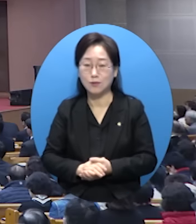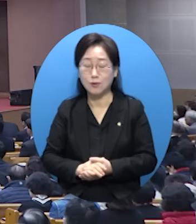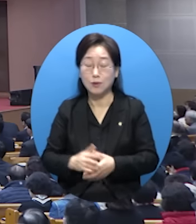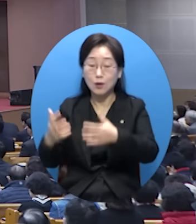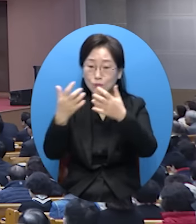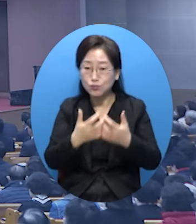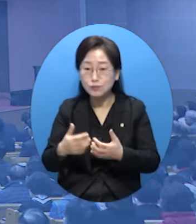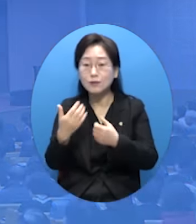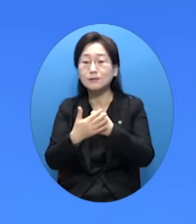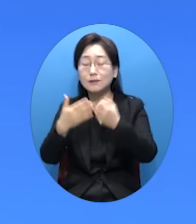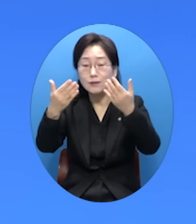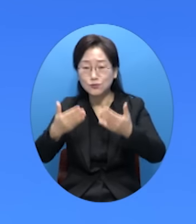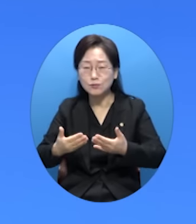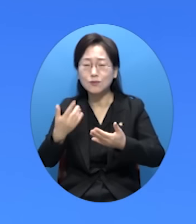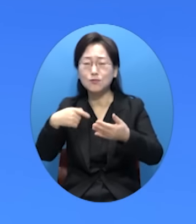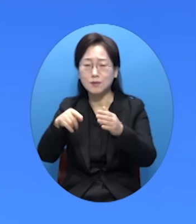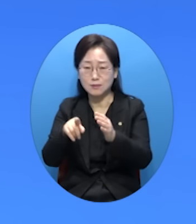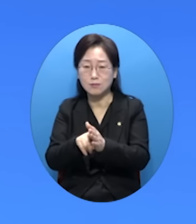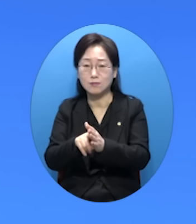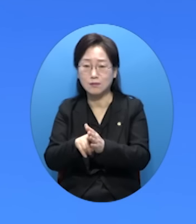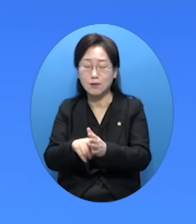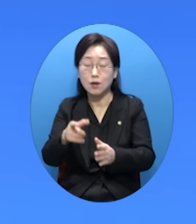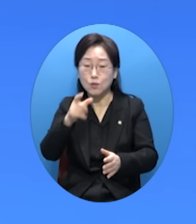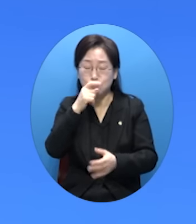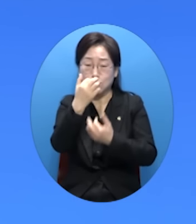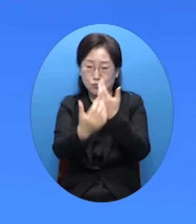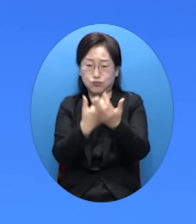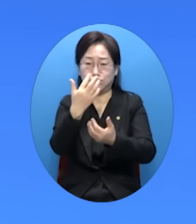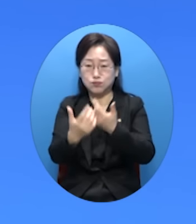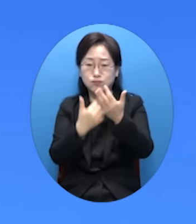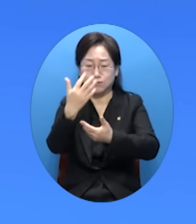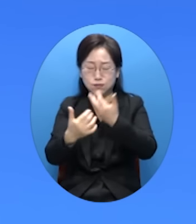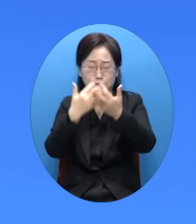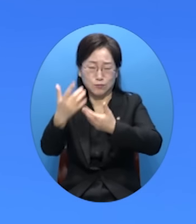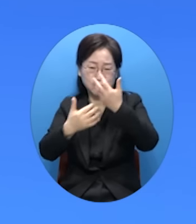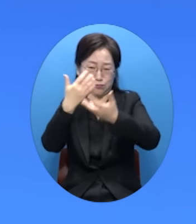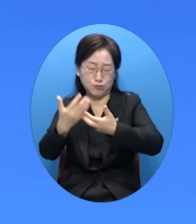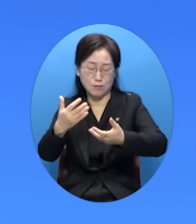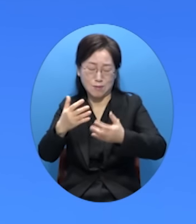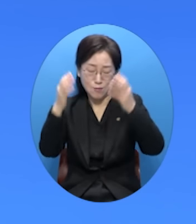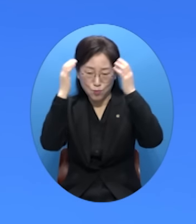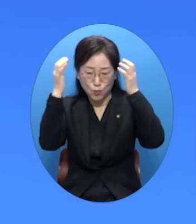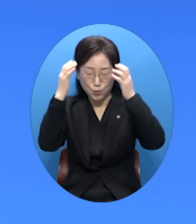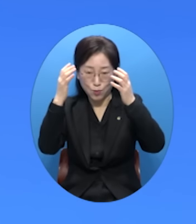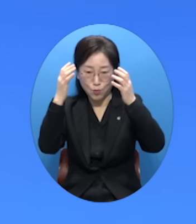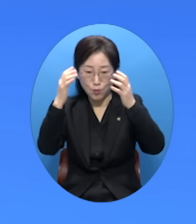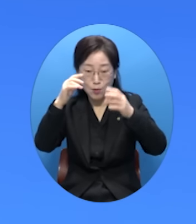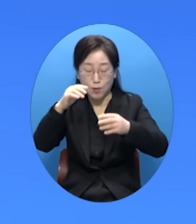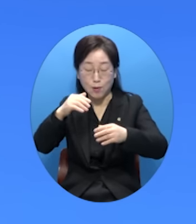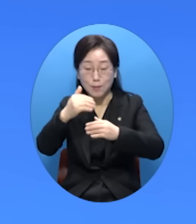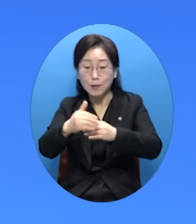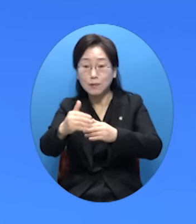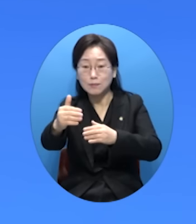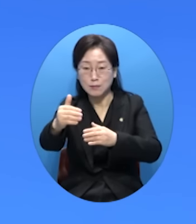풍성한 은혜를 우리에게 주시기 위해서 물과 불에 환란을 통과하게 하시고 우리가